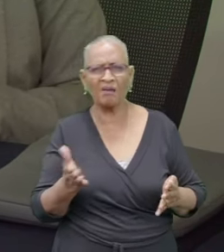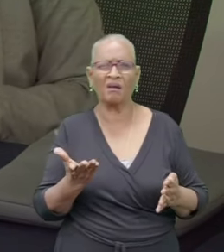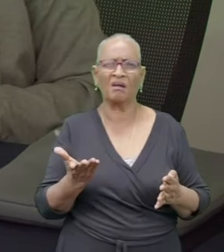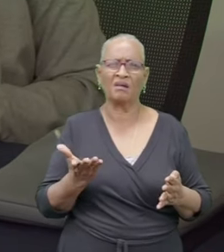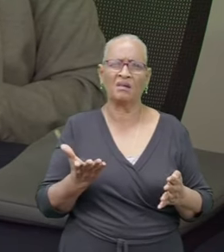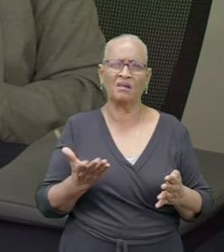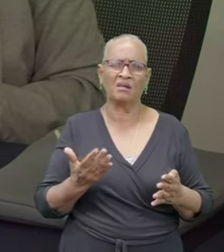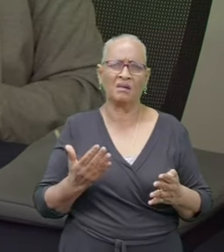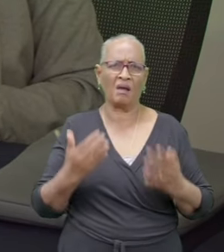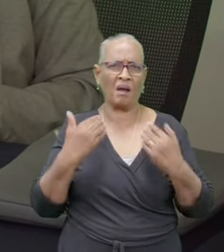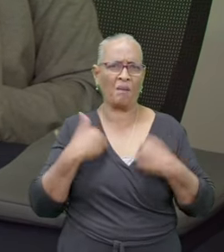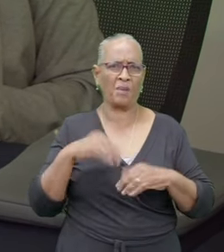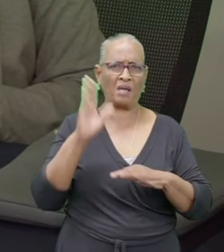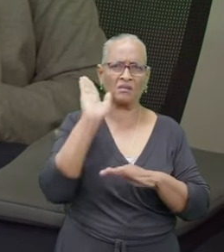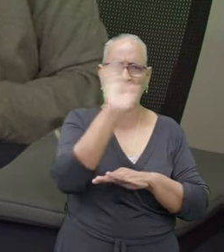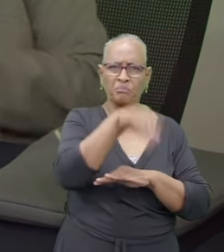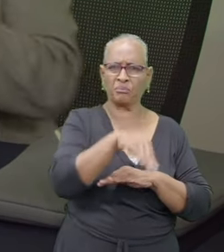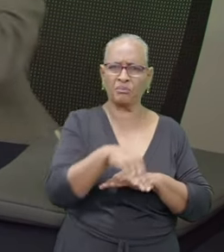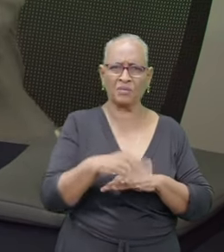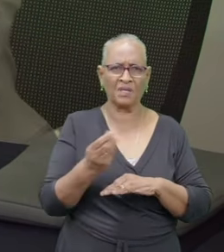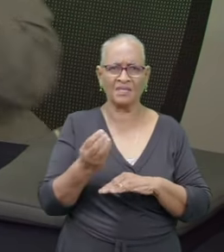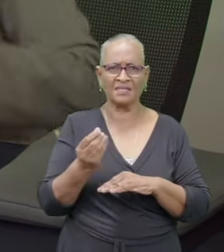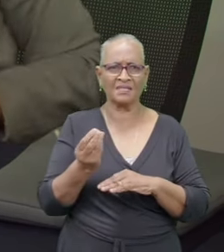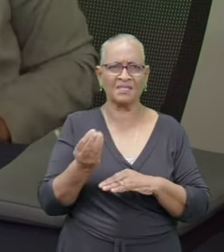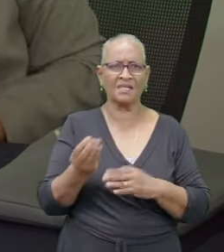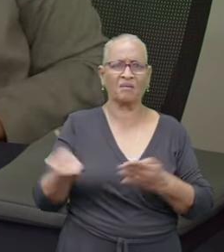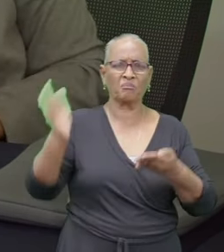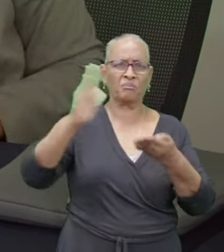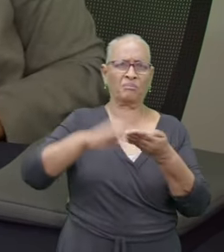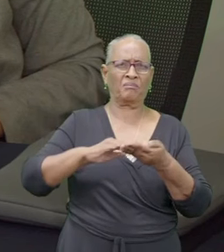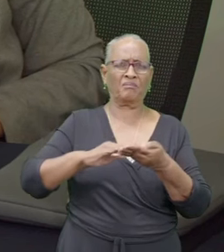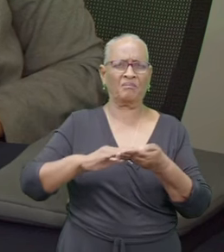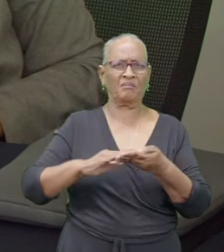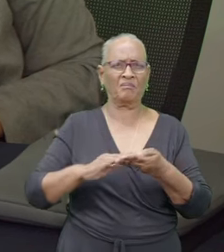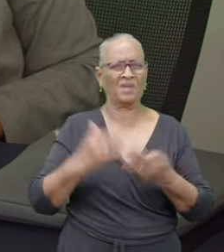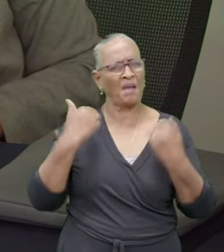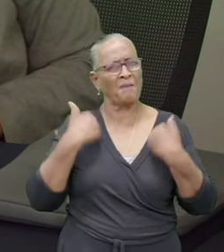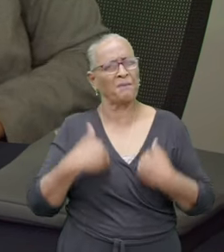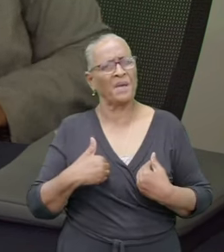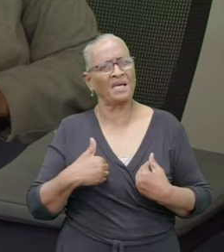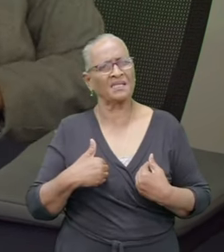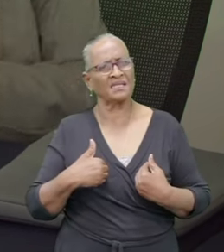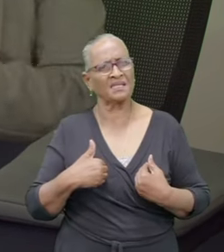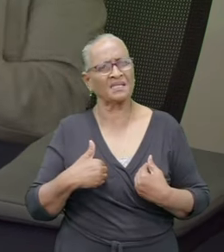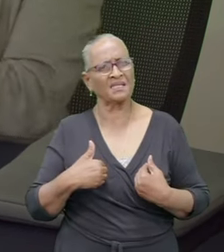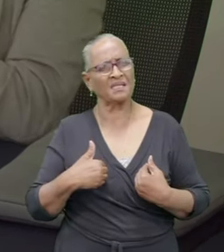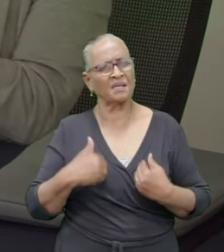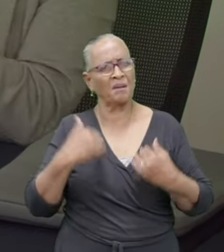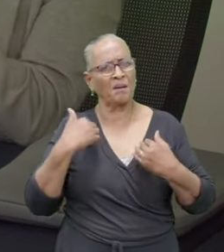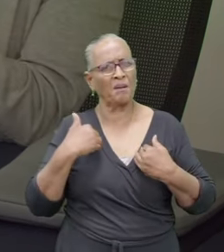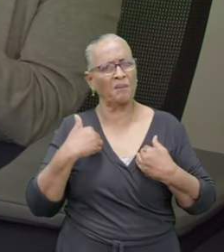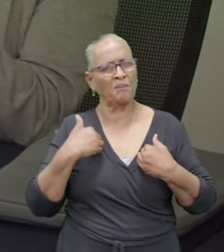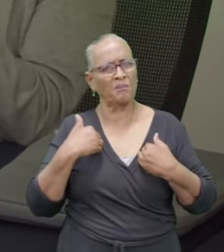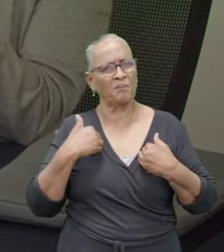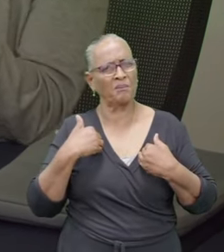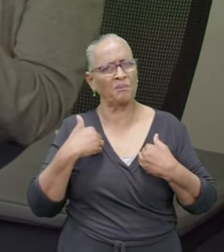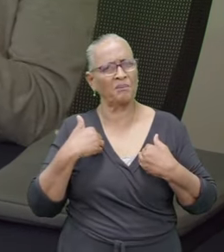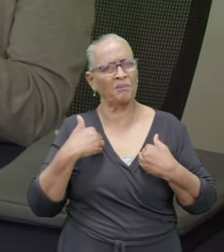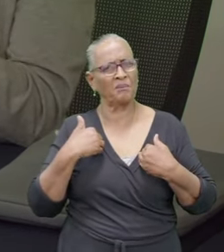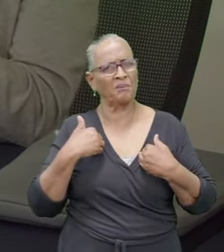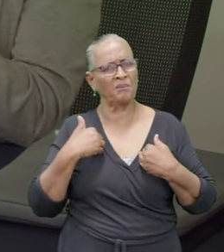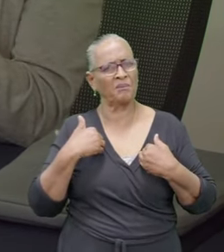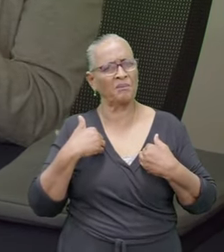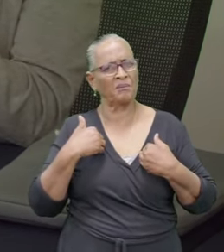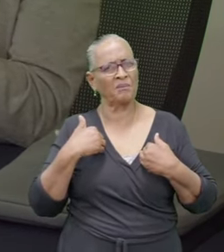mij stoppen met salarisverhoging. Oh ja, nog één vraag. U heeft het gehad over de mensen die... Sorry hoor, we hebben ruimschoots de tijd. De minister